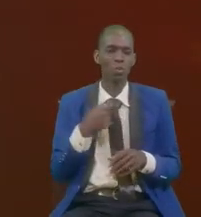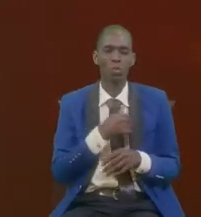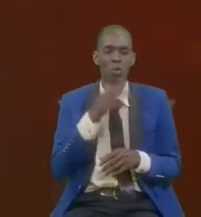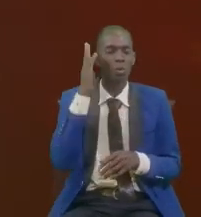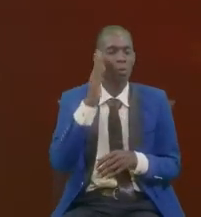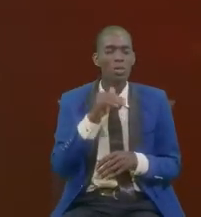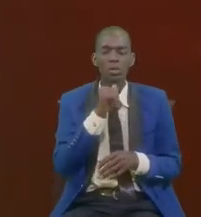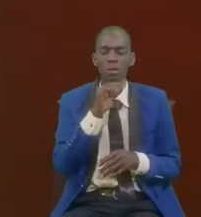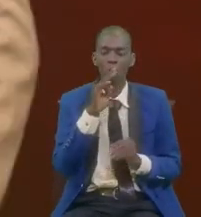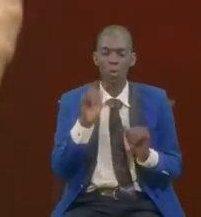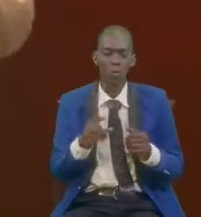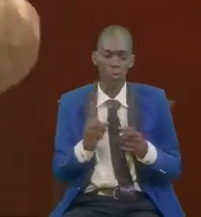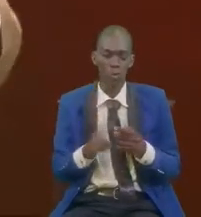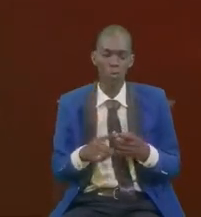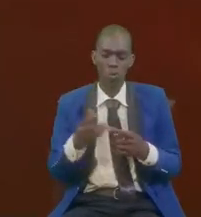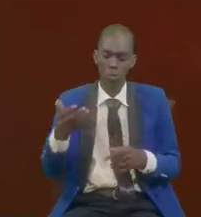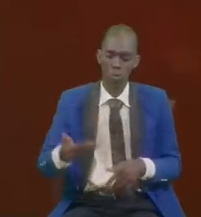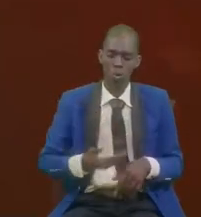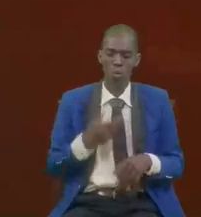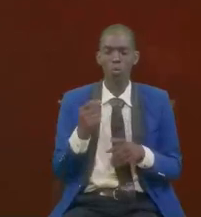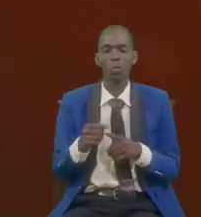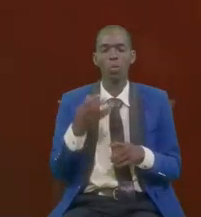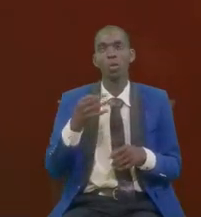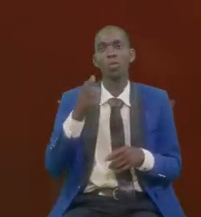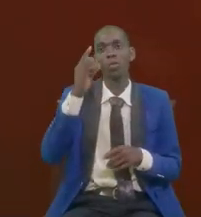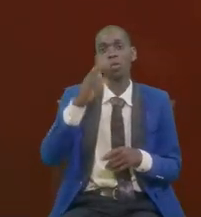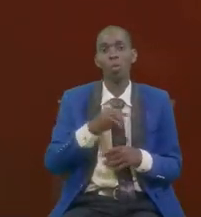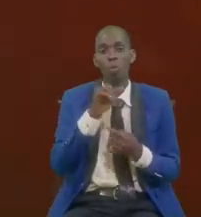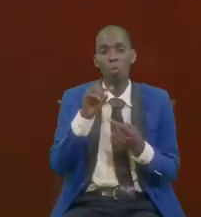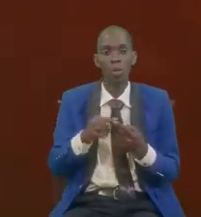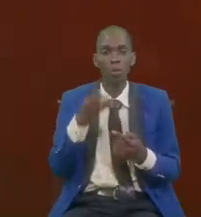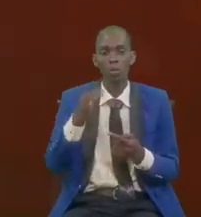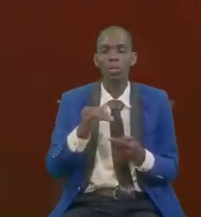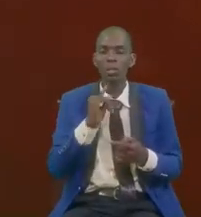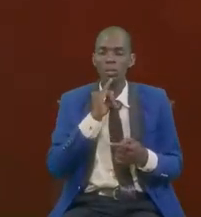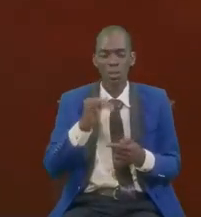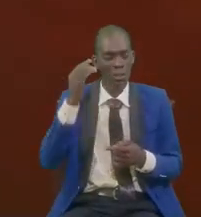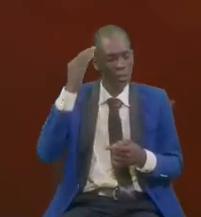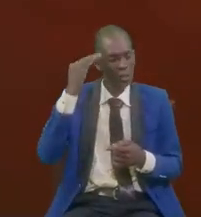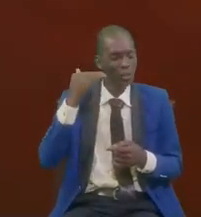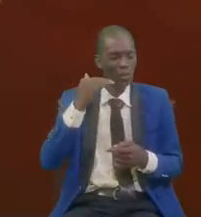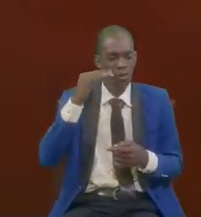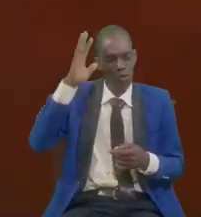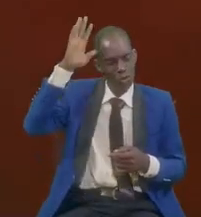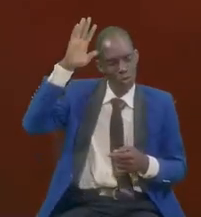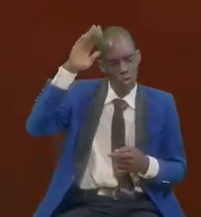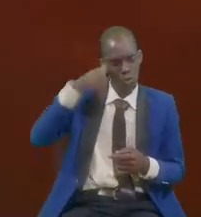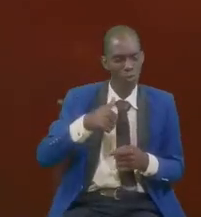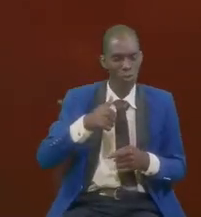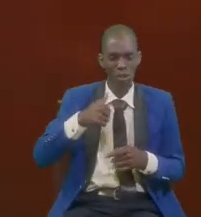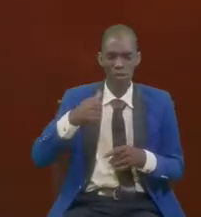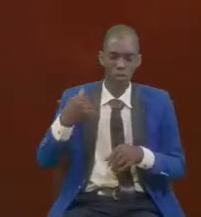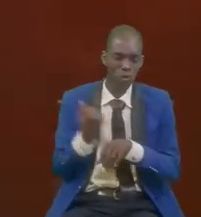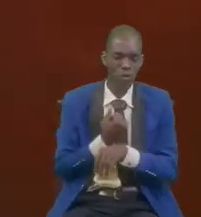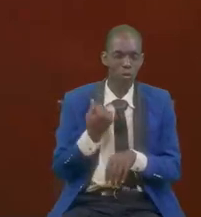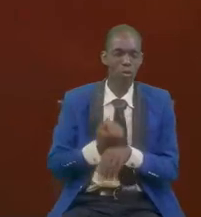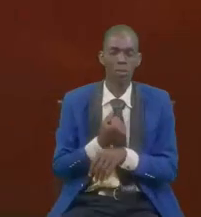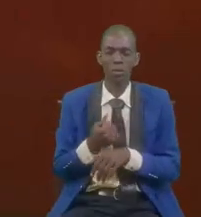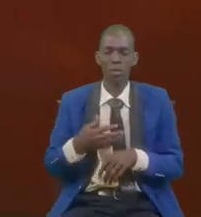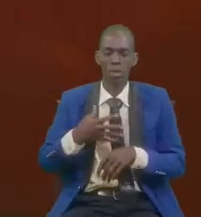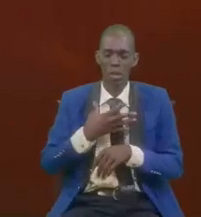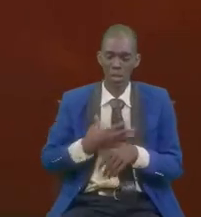pas recevoir la parole de Dieu. Quand il y a la malice, la rébellion, l'opiniâtreté, le cœur